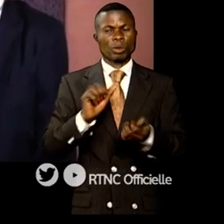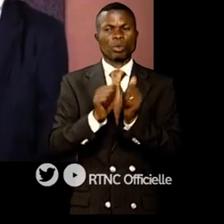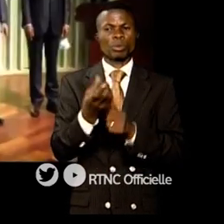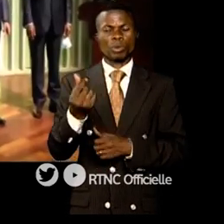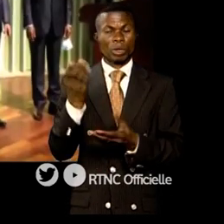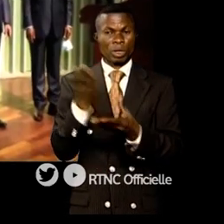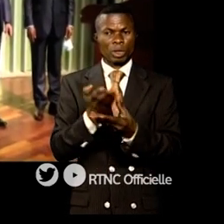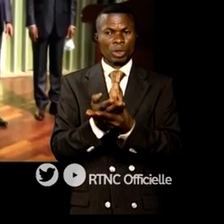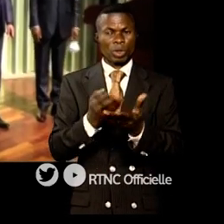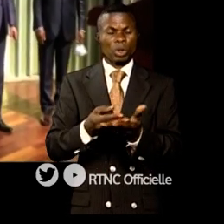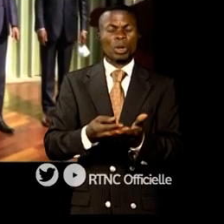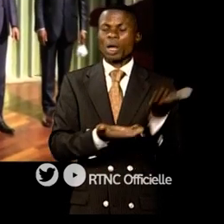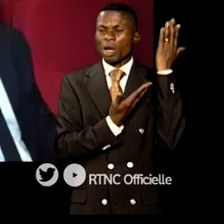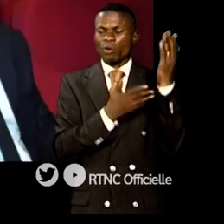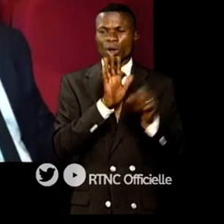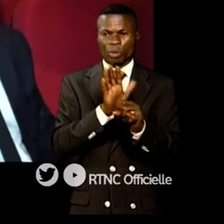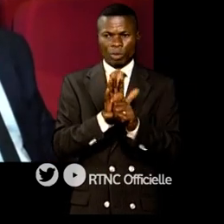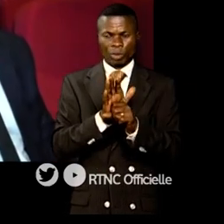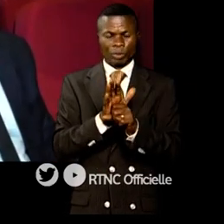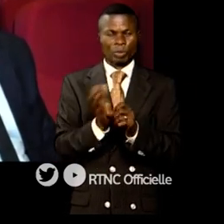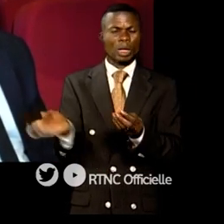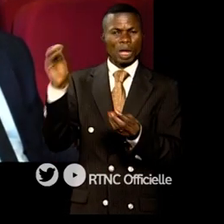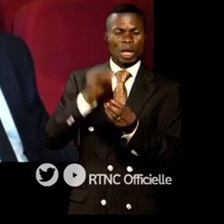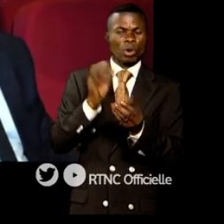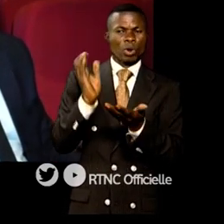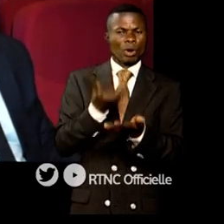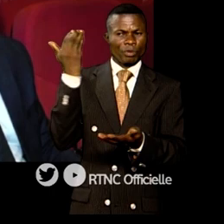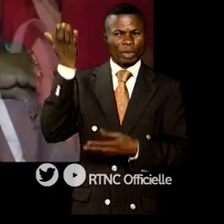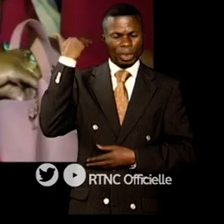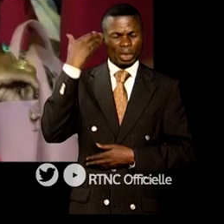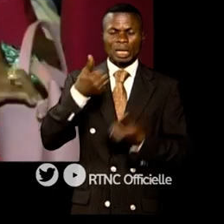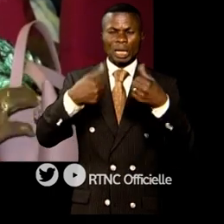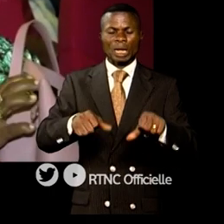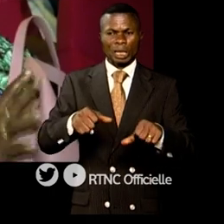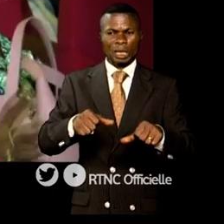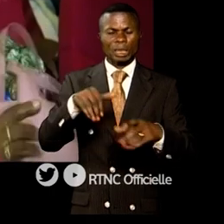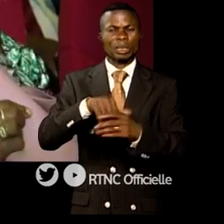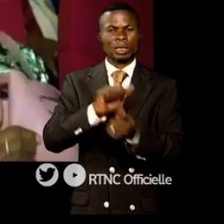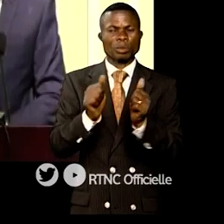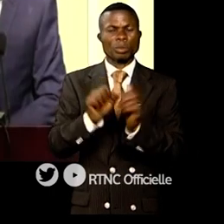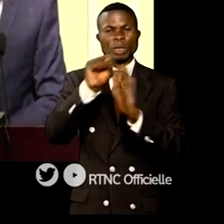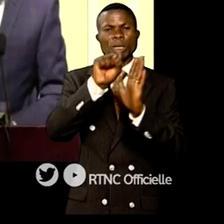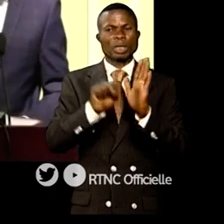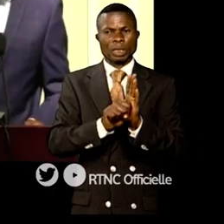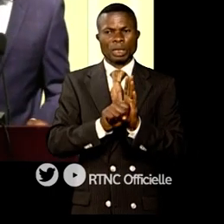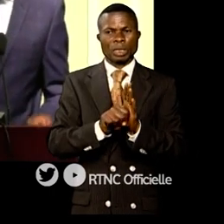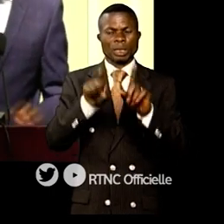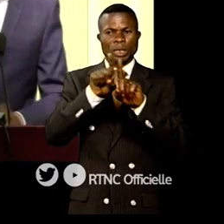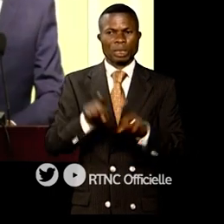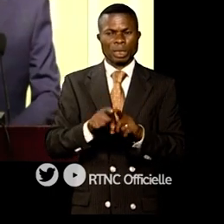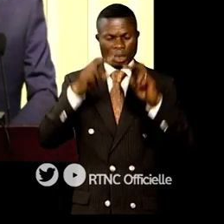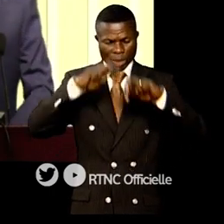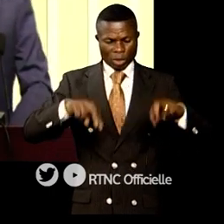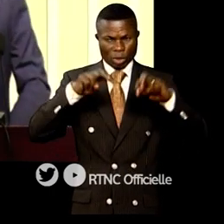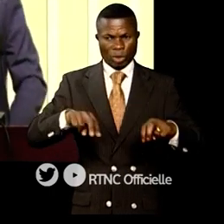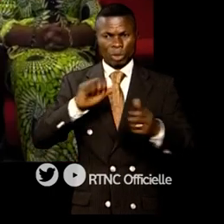Ce document de haute portée nationale vient ainsi combler le vide qui a longtemps persisté en matière de statistiques ainsi que les